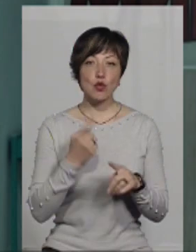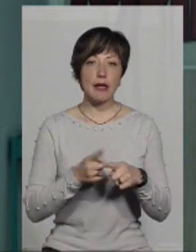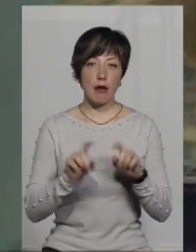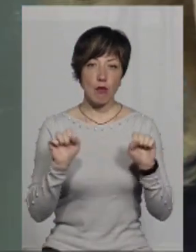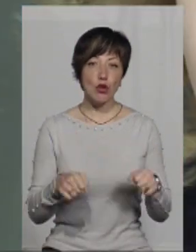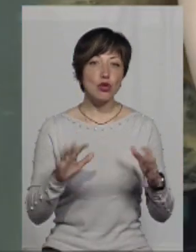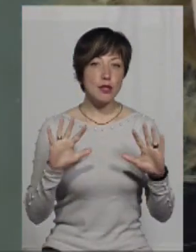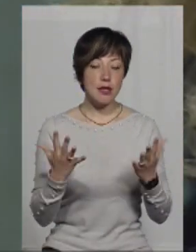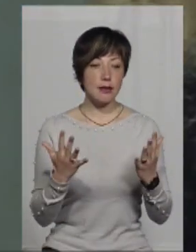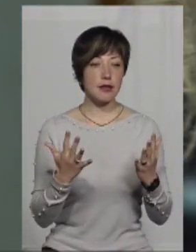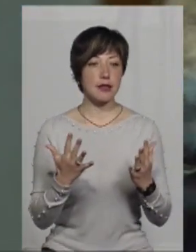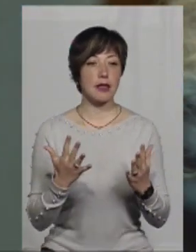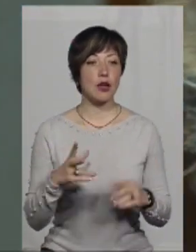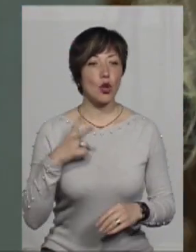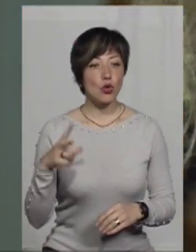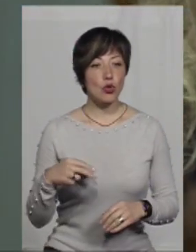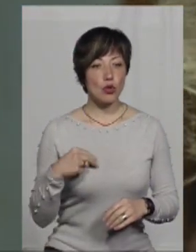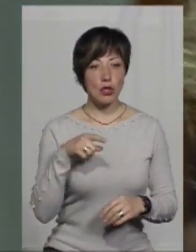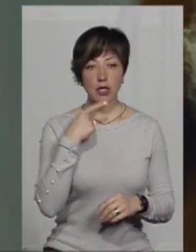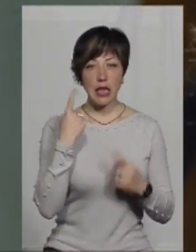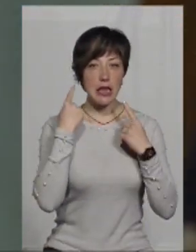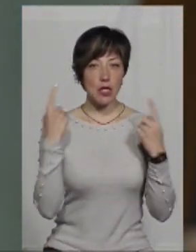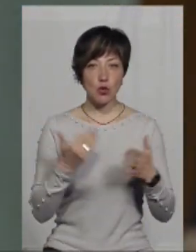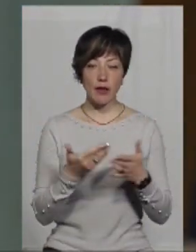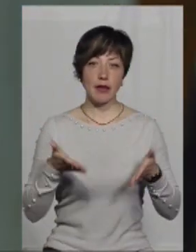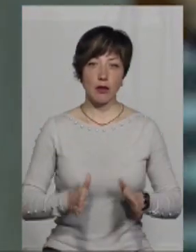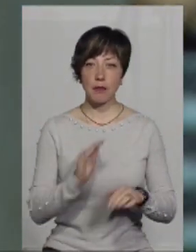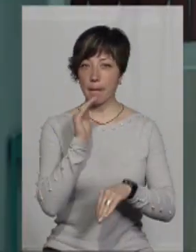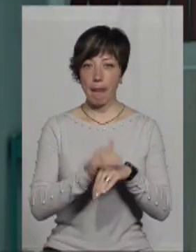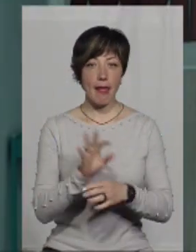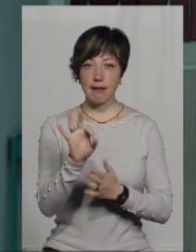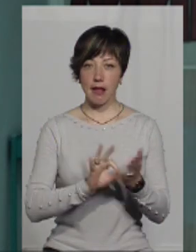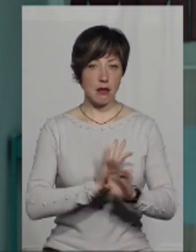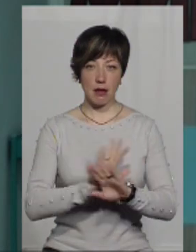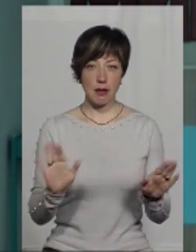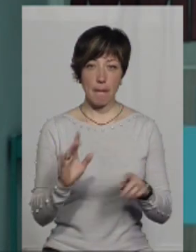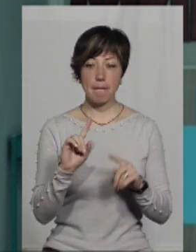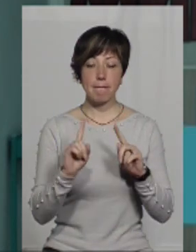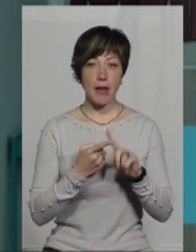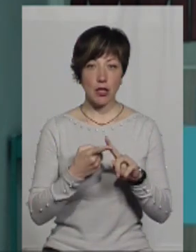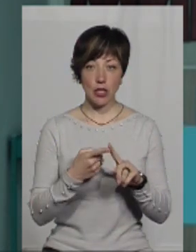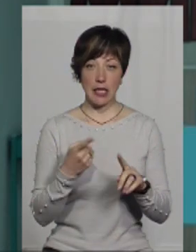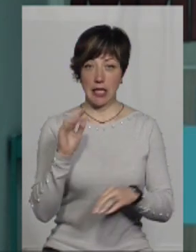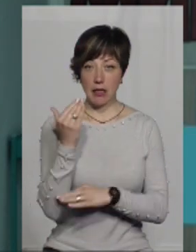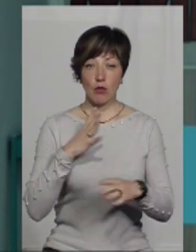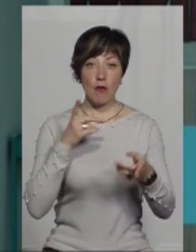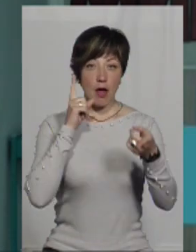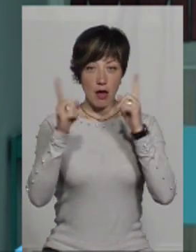може статися. Те, що дочка Поліна, каже Олена, не чула від народження, виявили не одразу. Першою дитиною це був шок. І